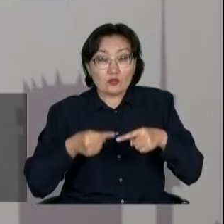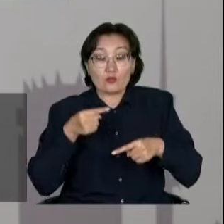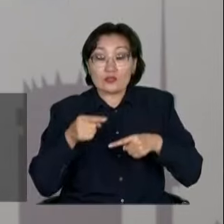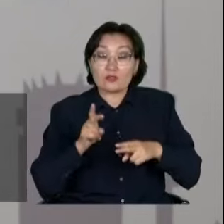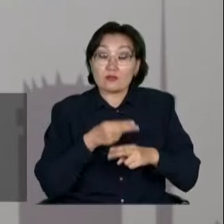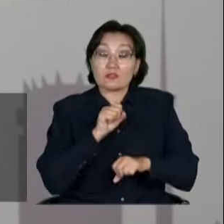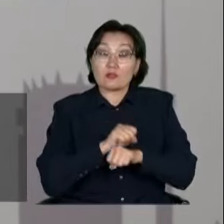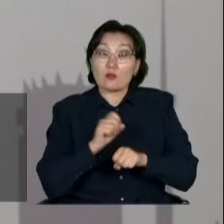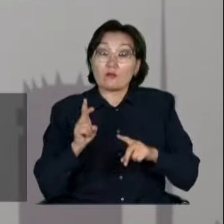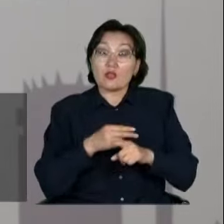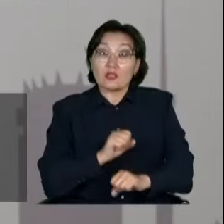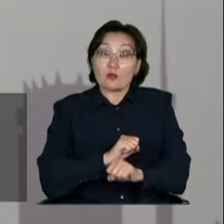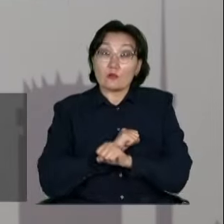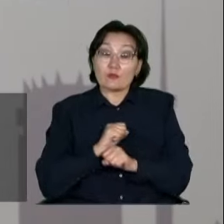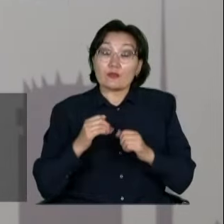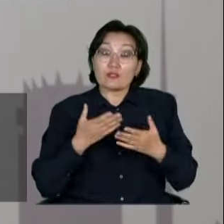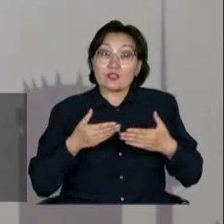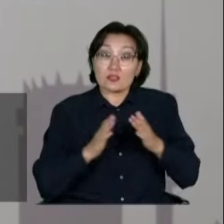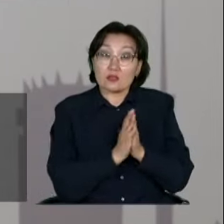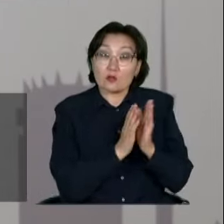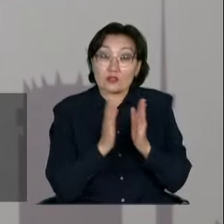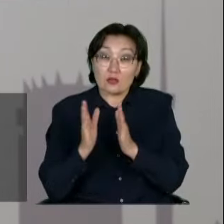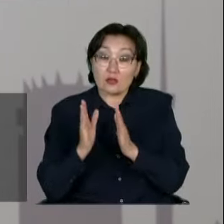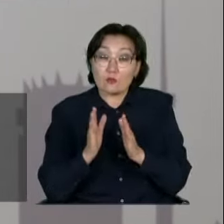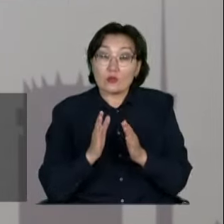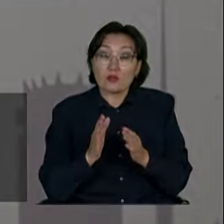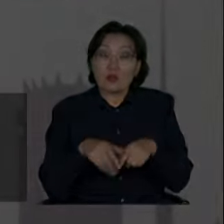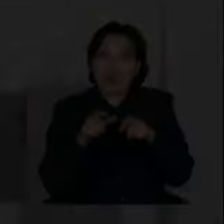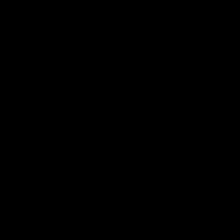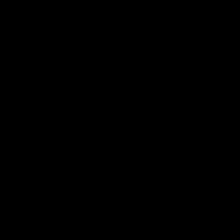тоқтаусыз, демалысыз біздің кітапханаларымыз оқырмандарға есігін айқара ашты.